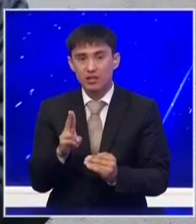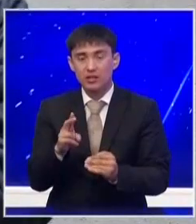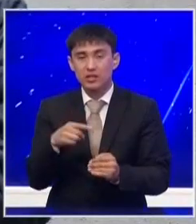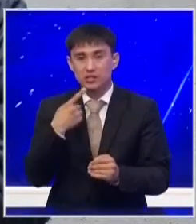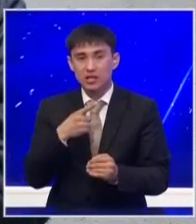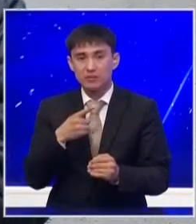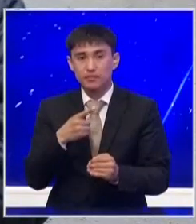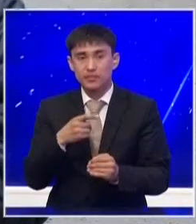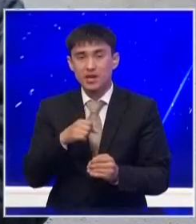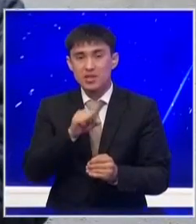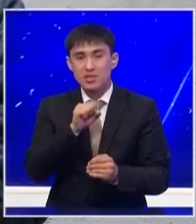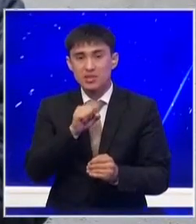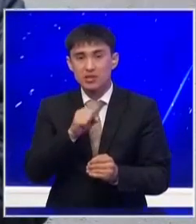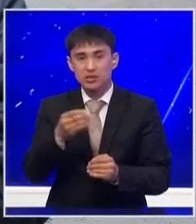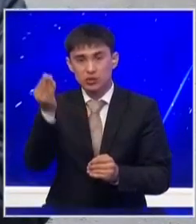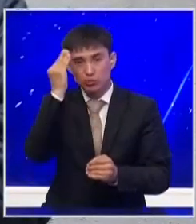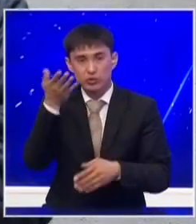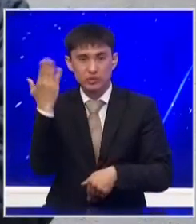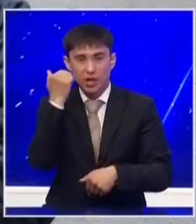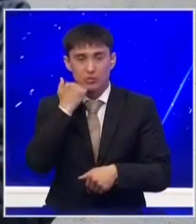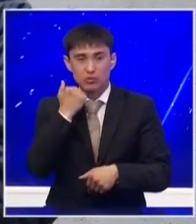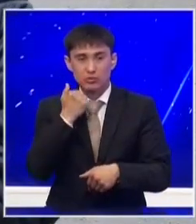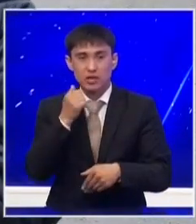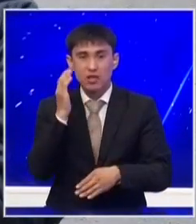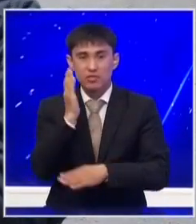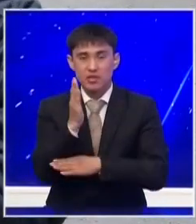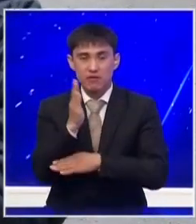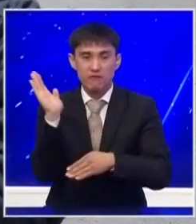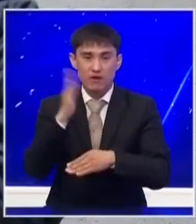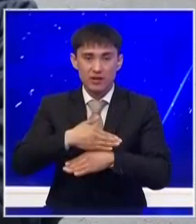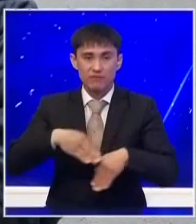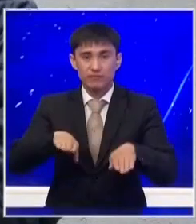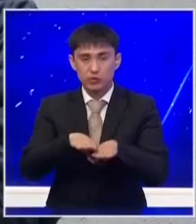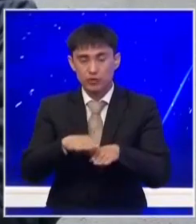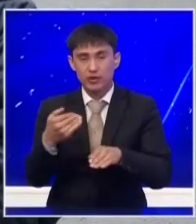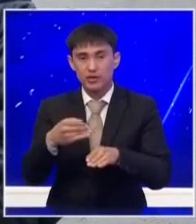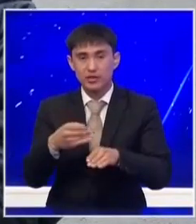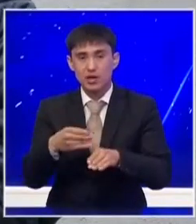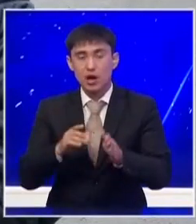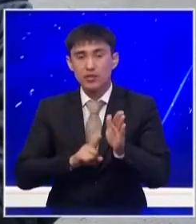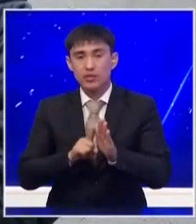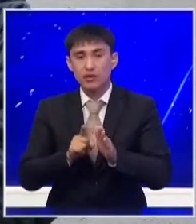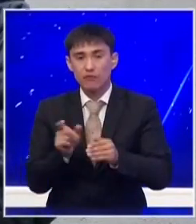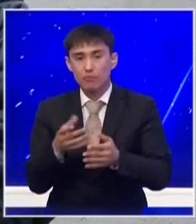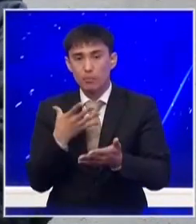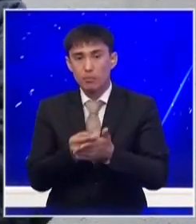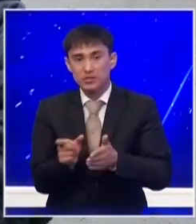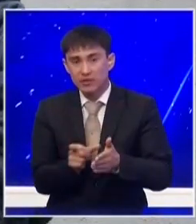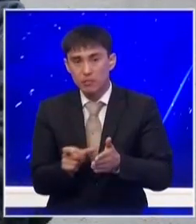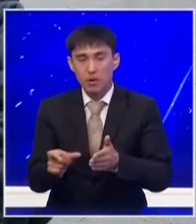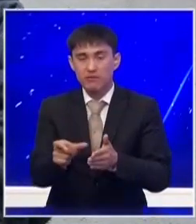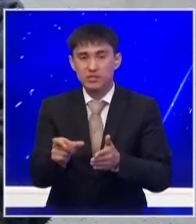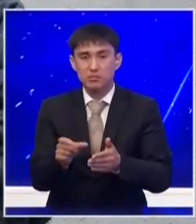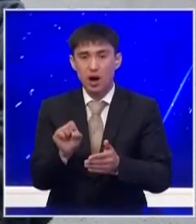скажем, дедовским способом, дерево валит, берут эти каналы и пускают воду по, скажем, по своим